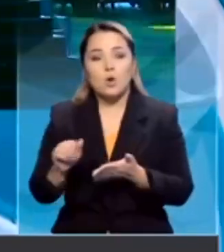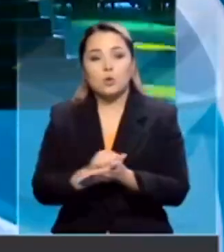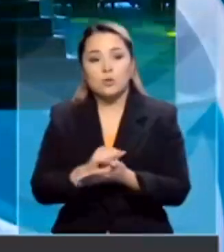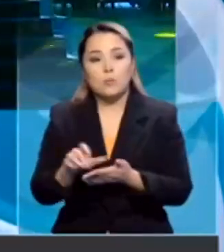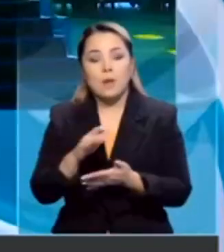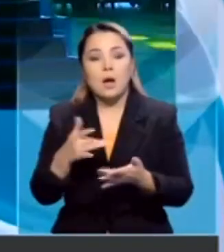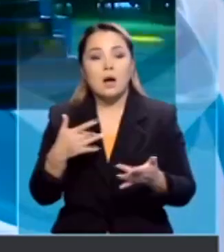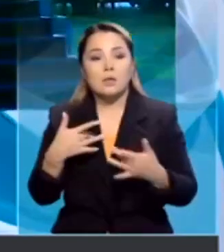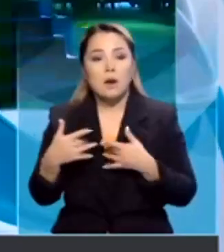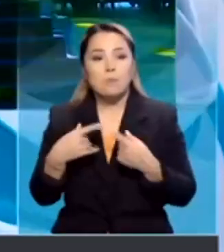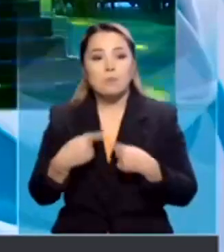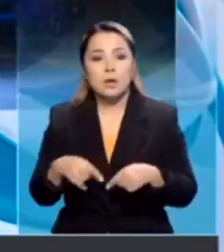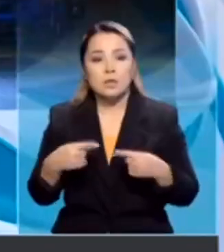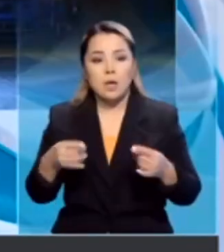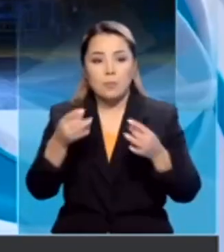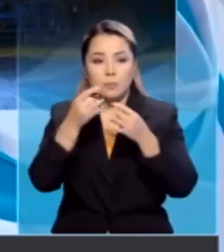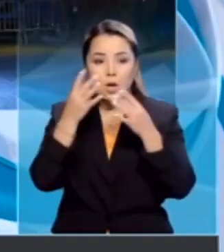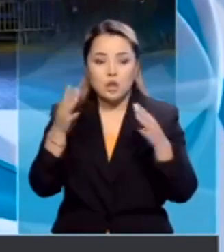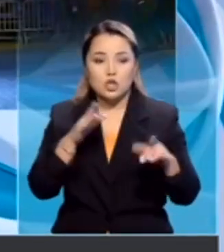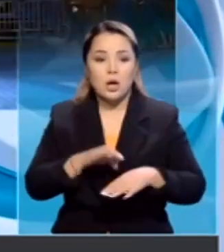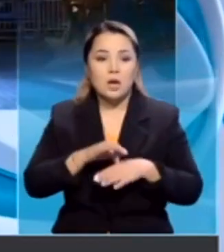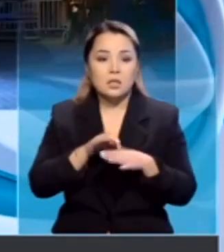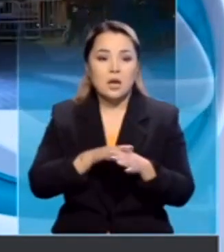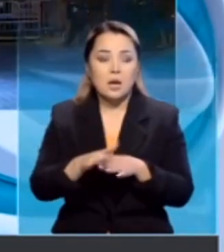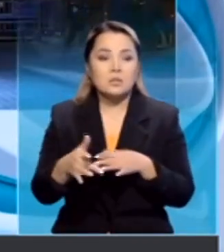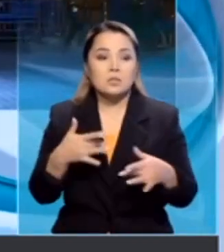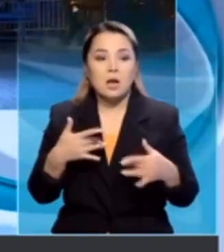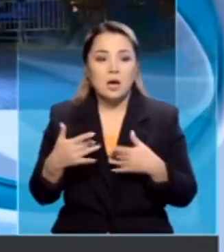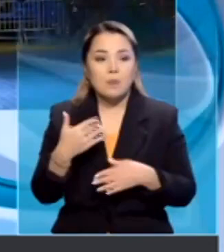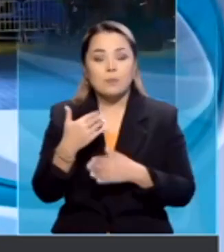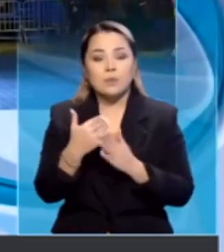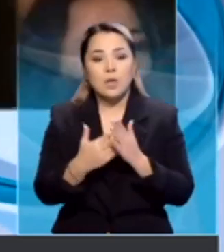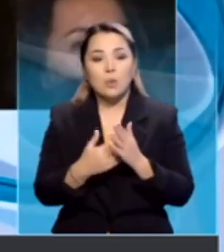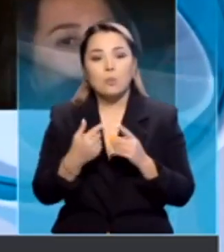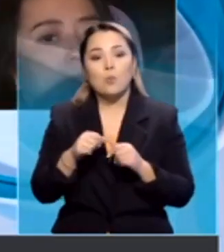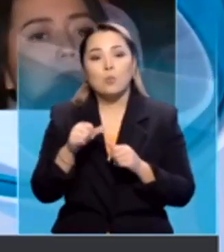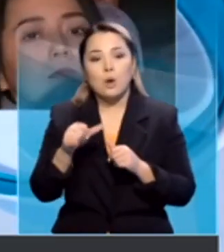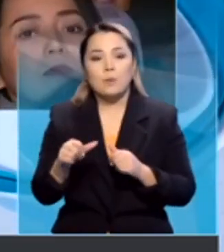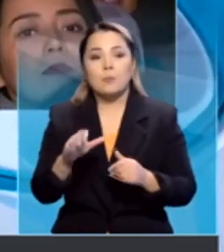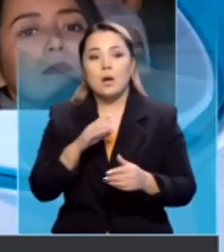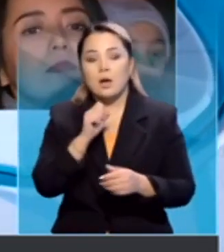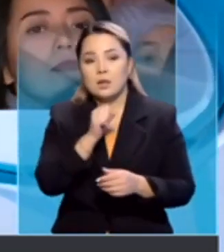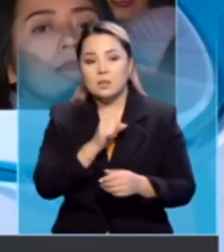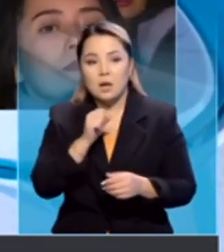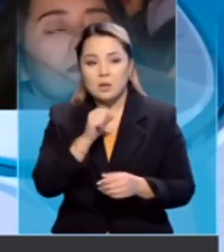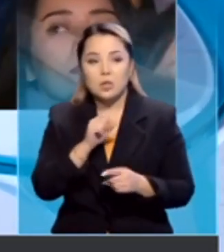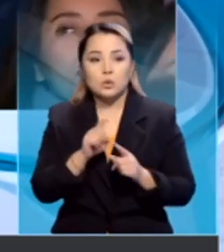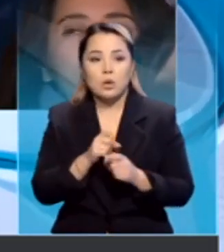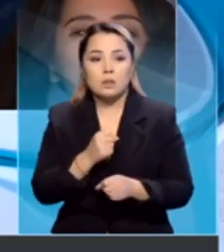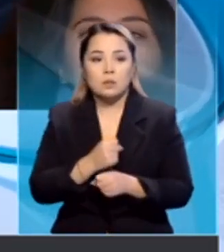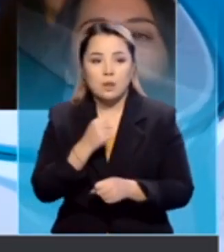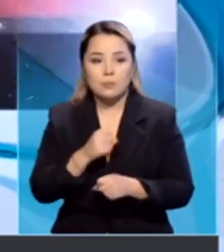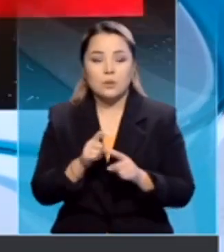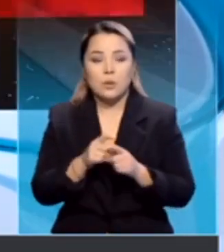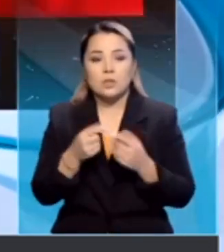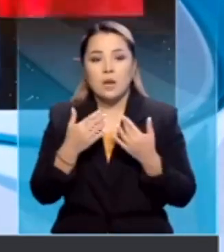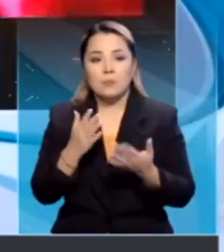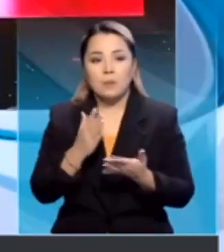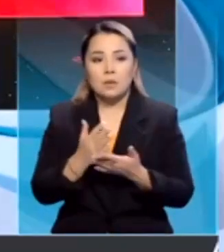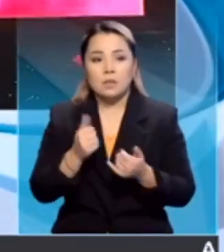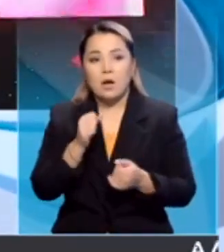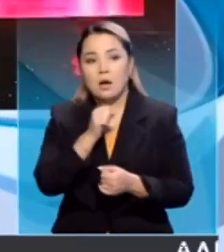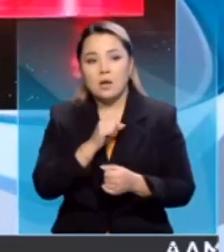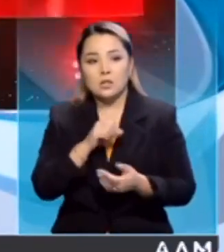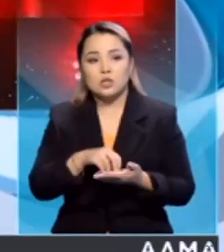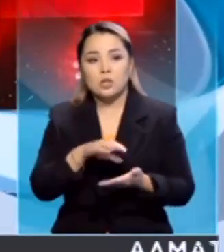әртістердің концерт және басқа да мәдени іс-шара кезінде сахна әдебін сақтаудан бөлек фонограммаға қатысты талап қойылды. Өнер иесі сахнаға